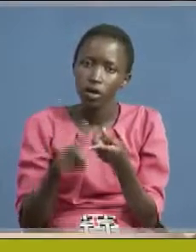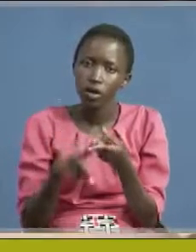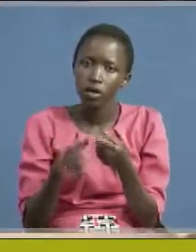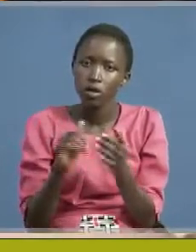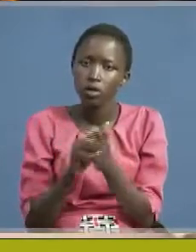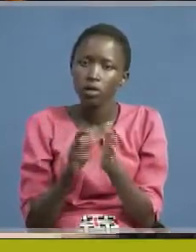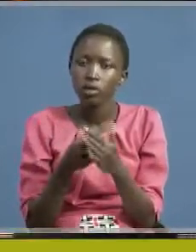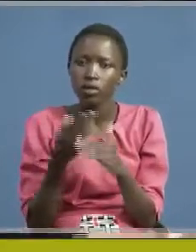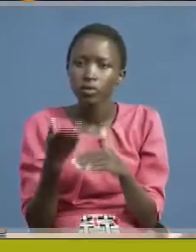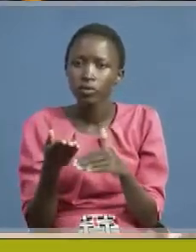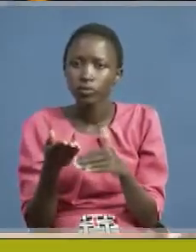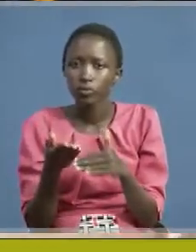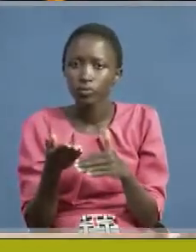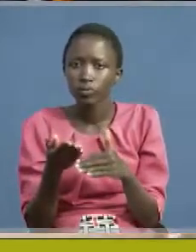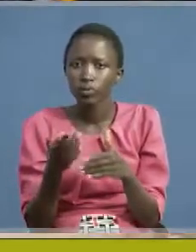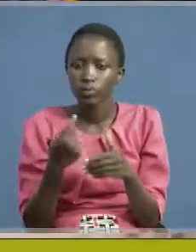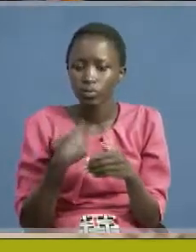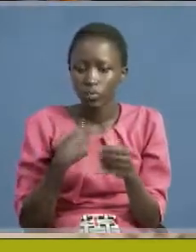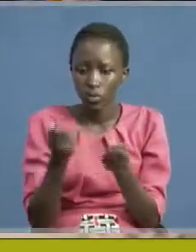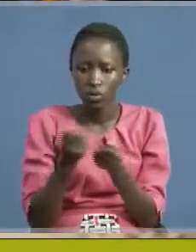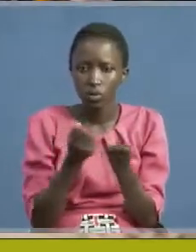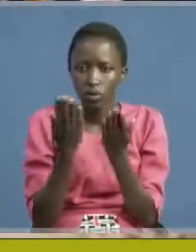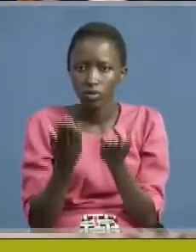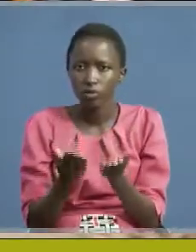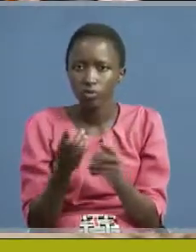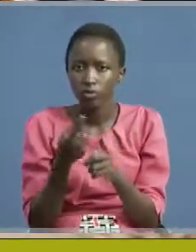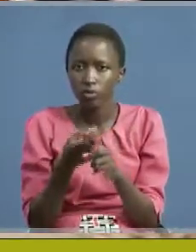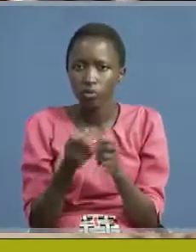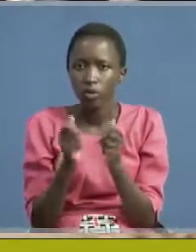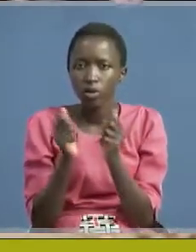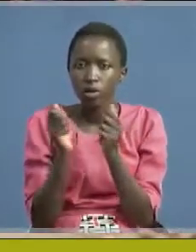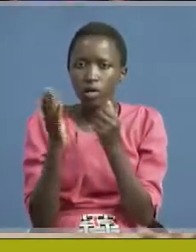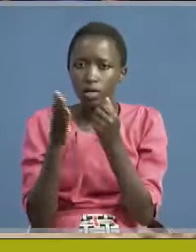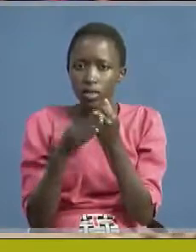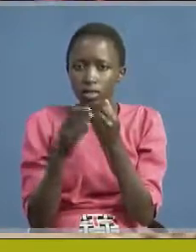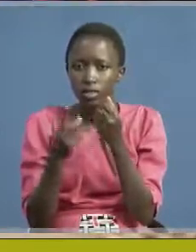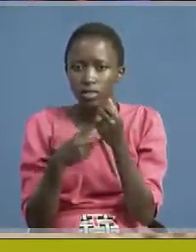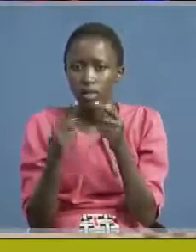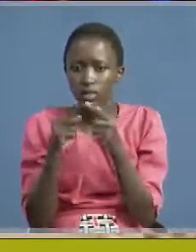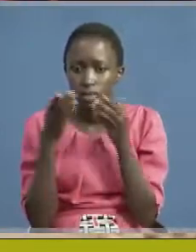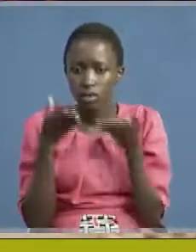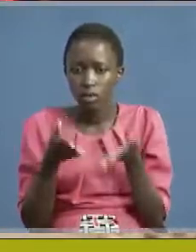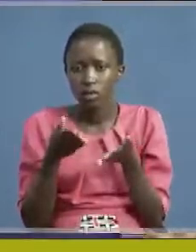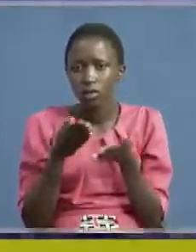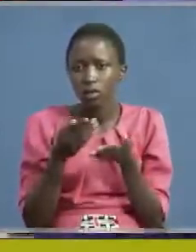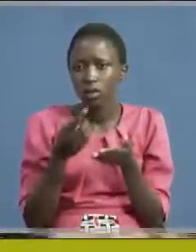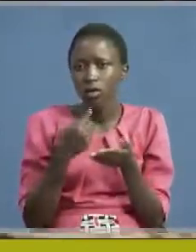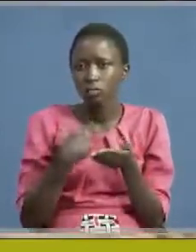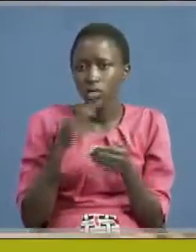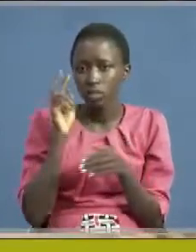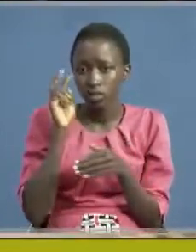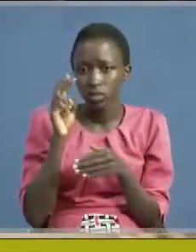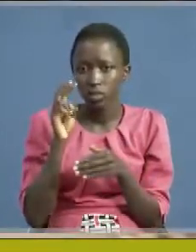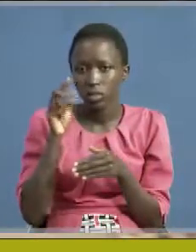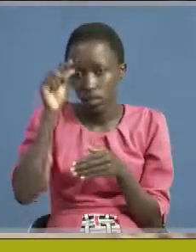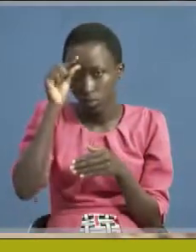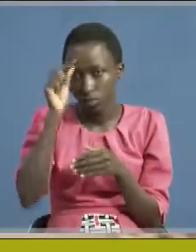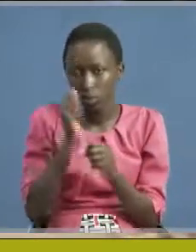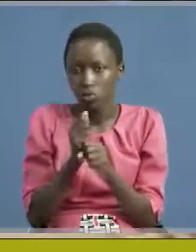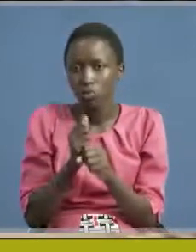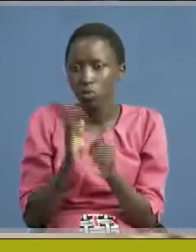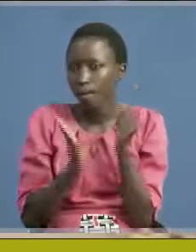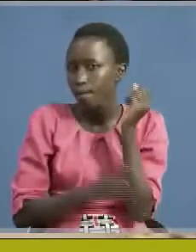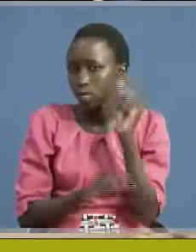Kama mimi dereva kutoka 96 mpaka sahi, ile kitu mimi naona serikali inafanya si